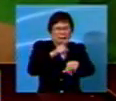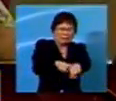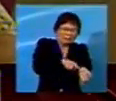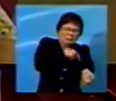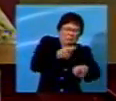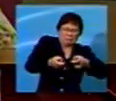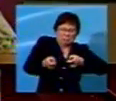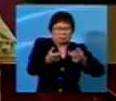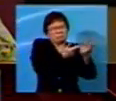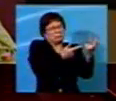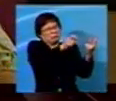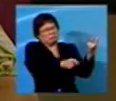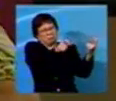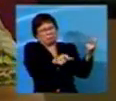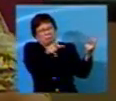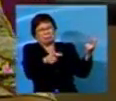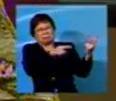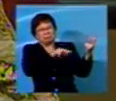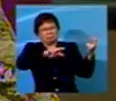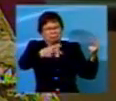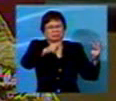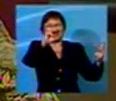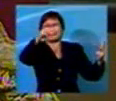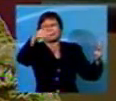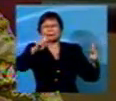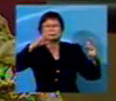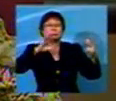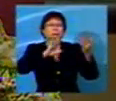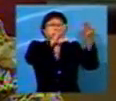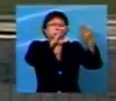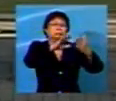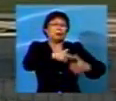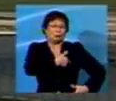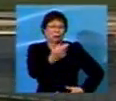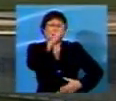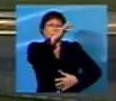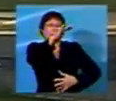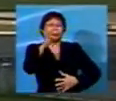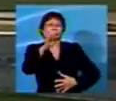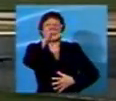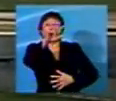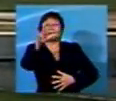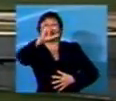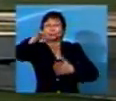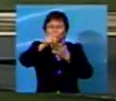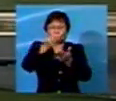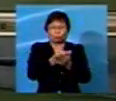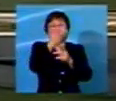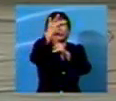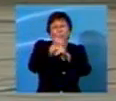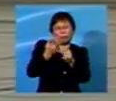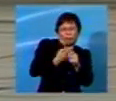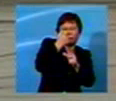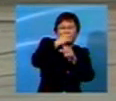bertiga jelas Mohamad jabarullah mengakibatkan Mas mengalami kerugian bersih r43 juta untuk suku pertama